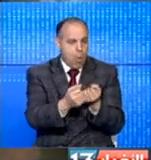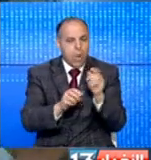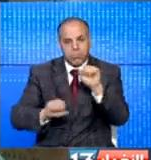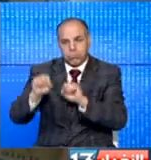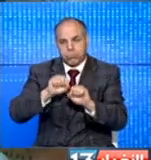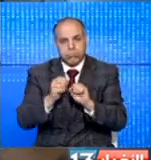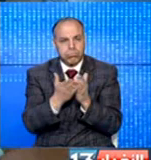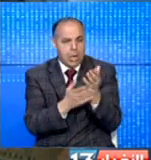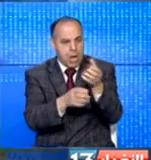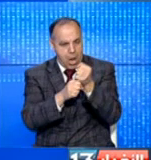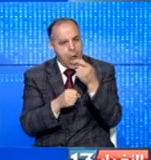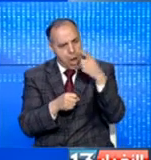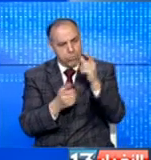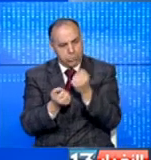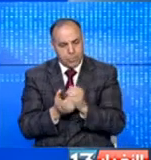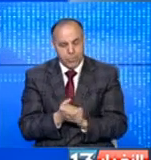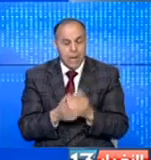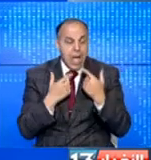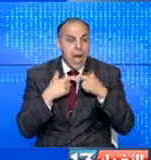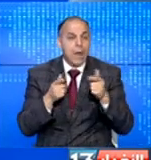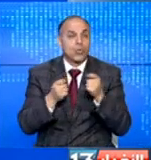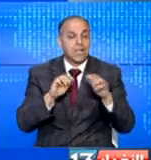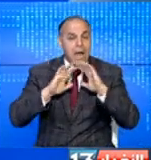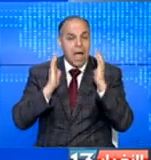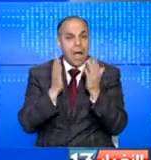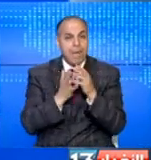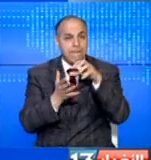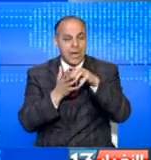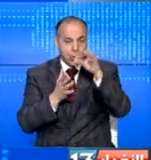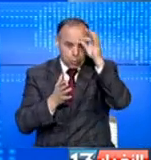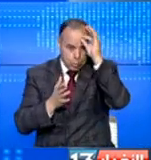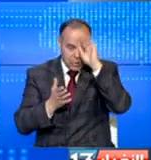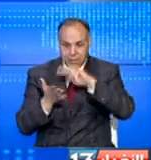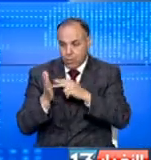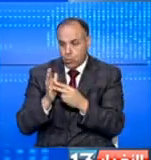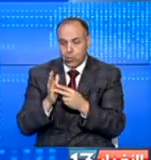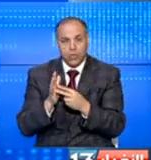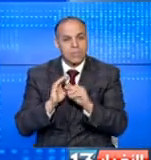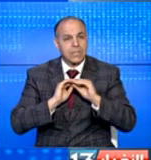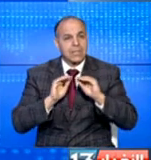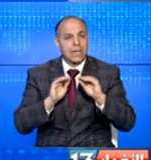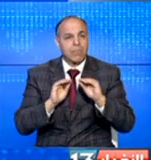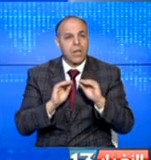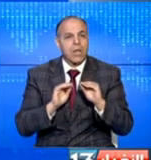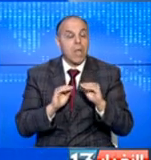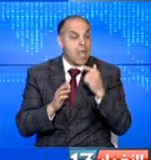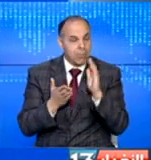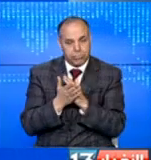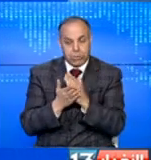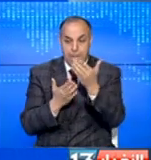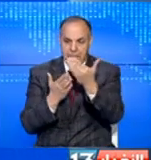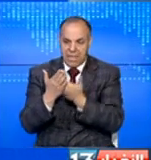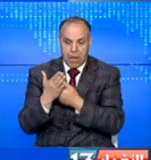وتسيير الحصول عليها. أعلنت المديرة العامة للمركز الوطني للتكنولوجيات في التربية ولاية تركي إعداد